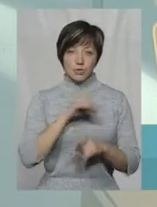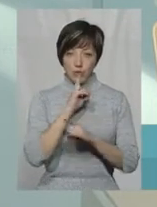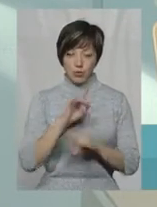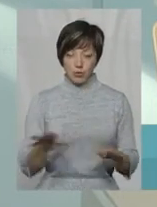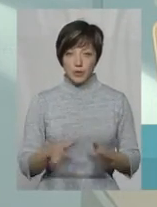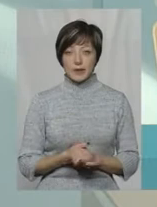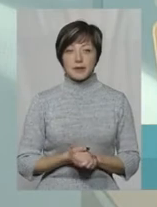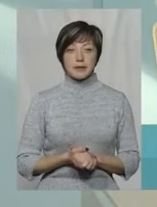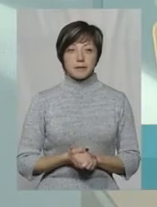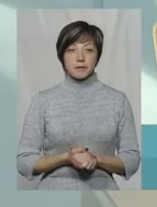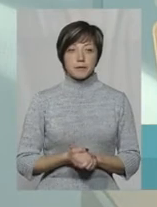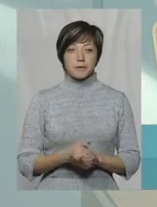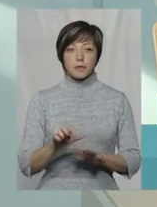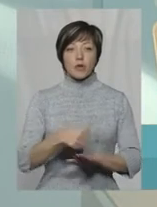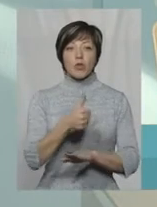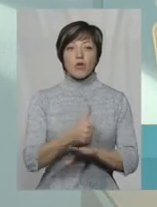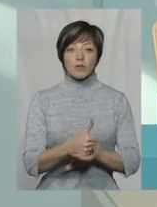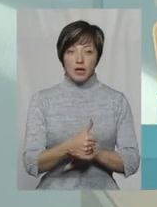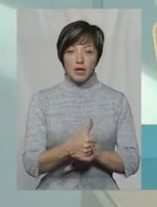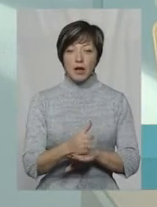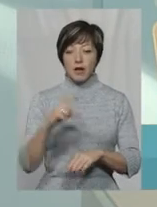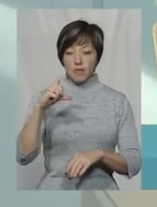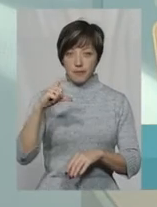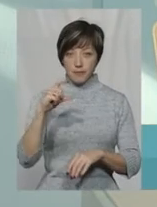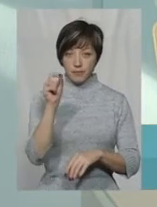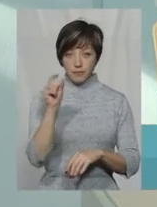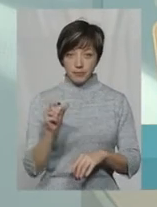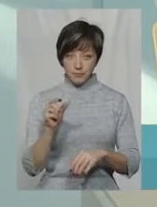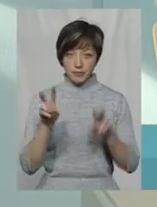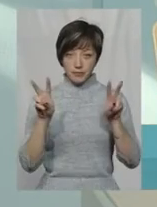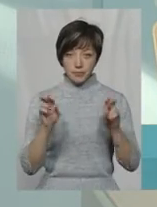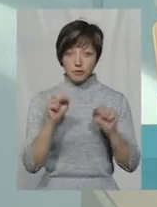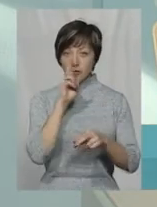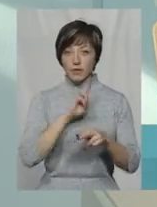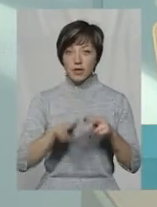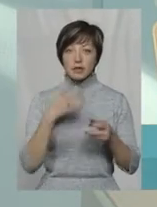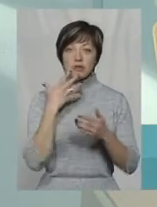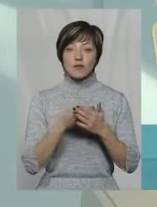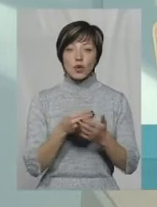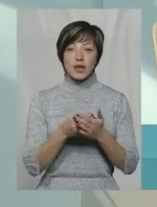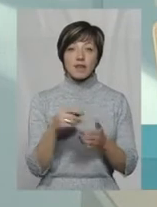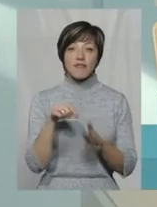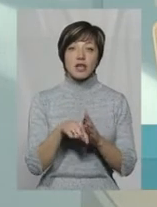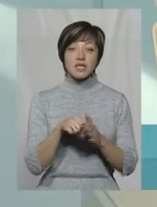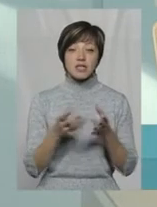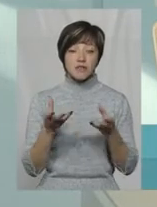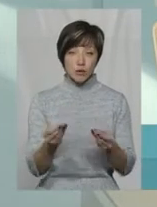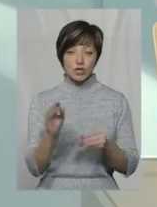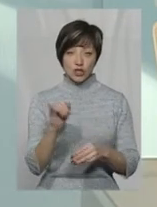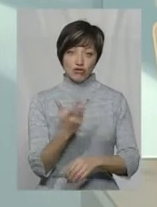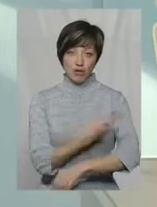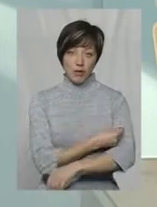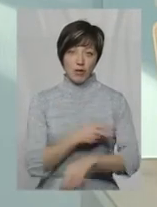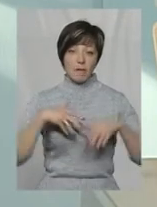нормального. Ну, саме головне, вакцина може потеряти свої імуногенні властивості. І